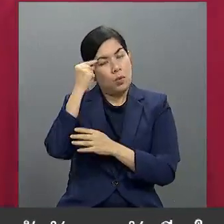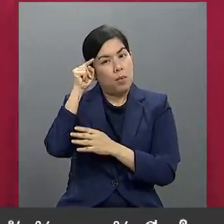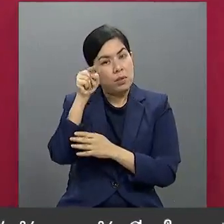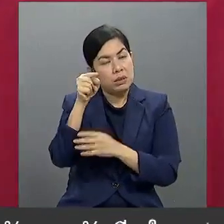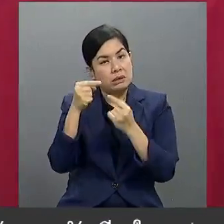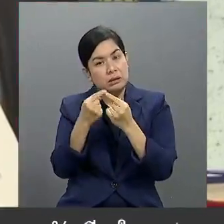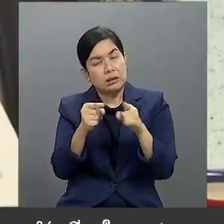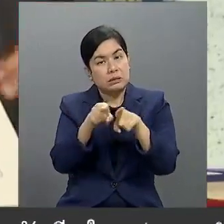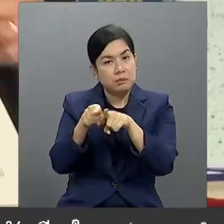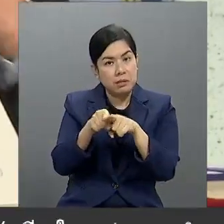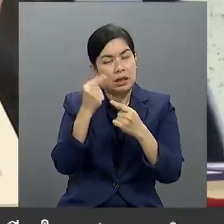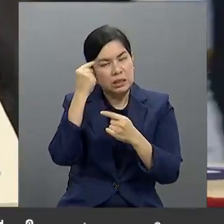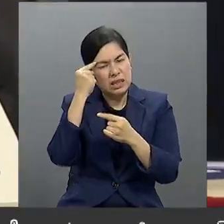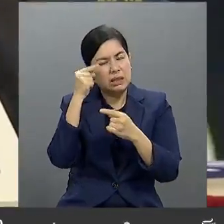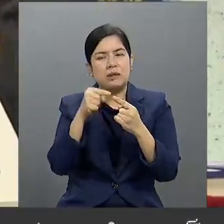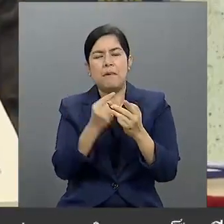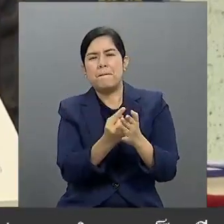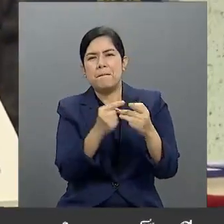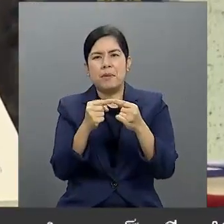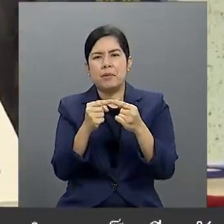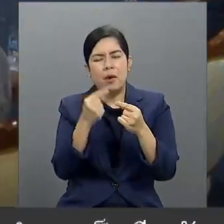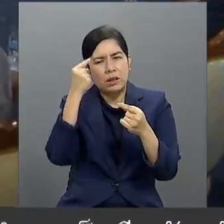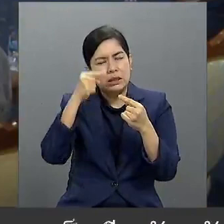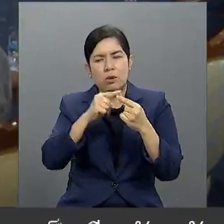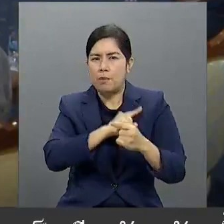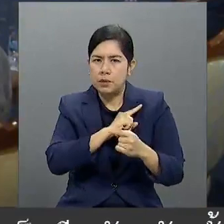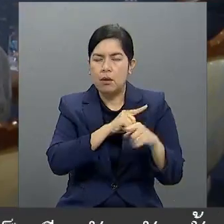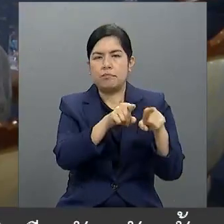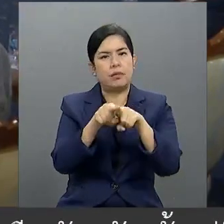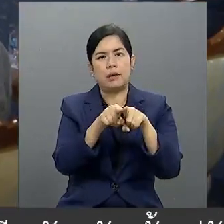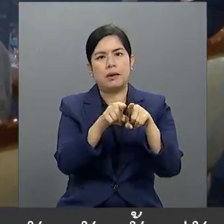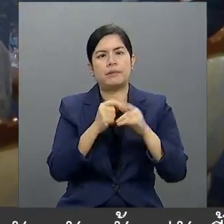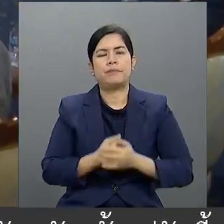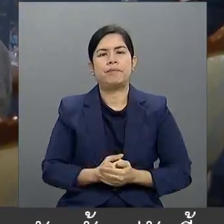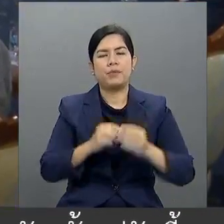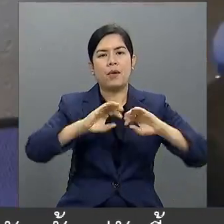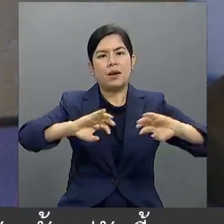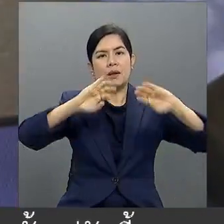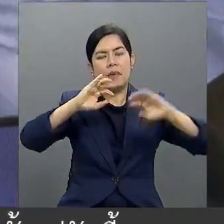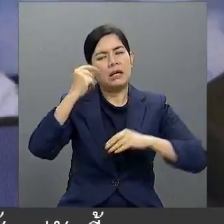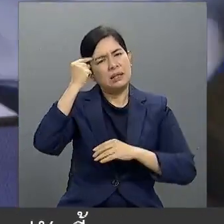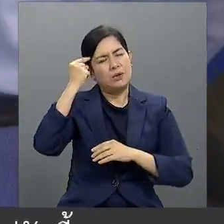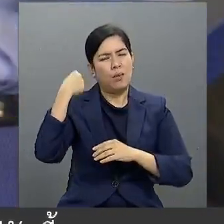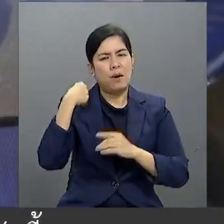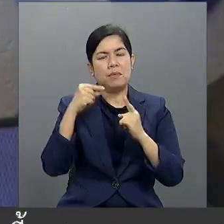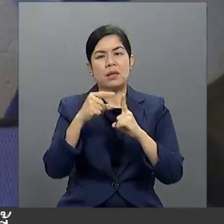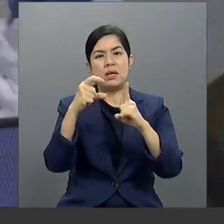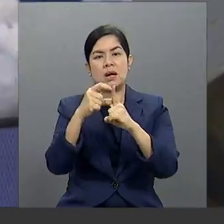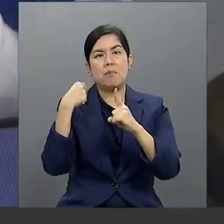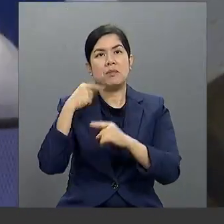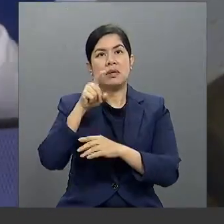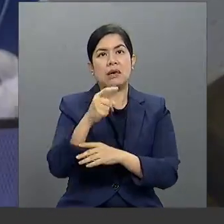ขณะเดียวกันรัฐบาลไม่ควรมีเพียงคำสั่งทางปกครองเพื่อออกมาตรการมาควบคุม แต่ว่าจะต้องดูแลและเยียวยาประชาช